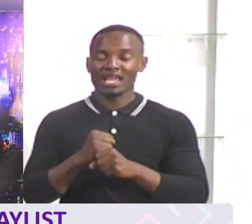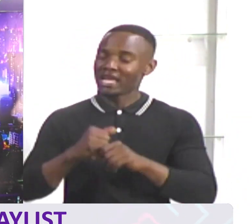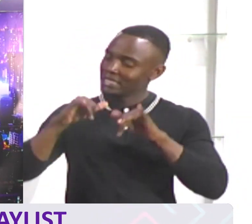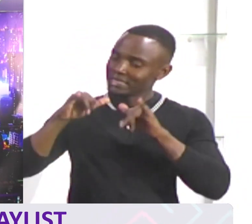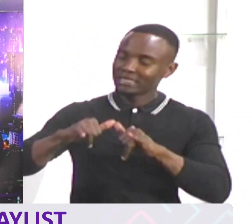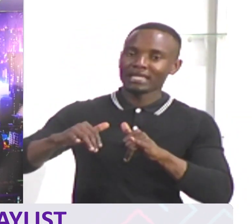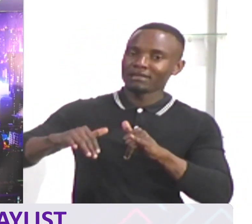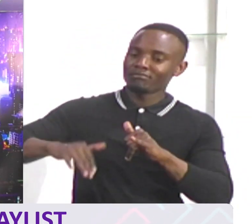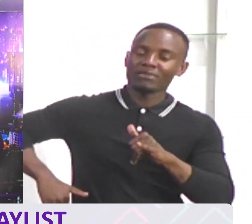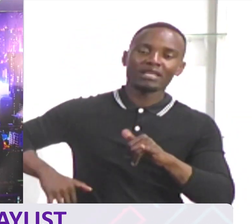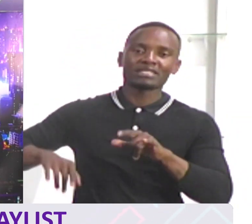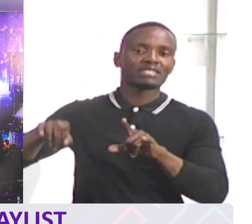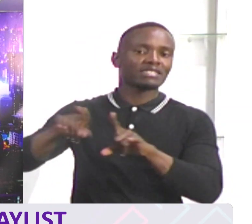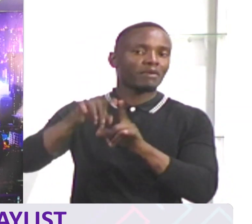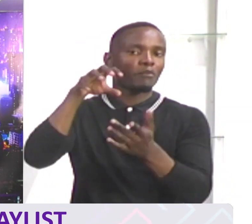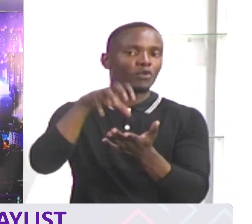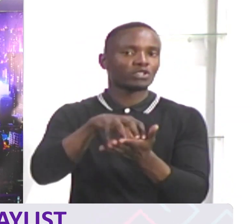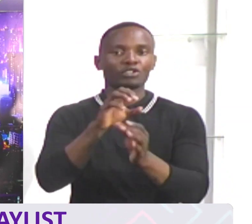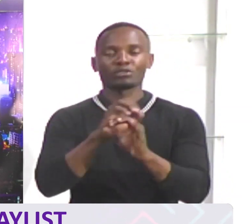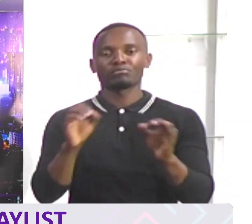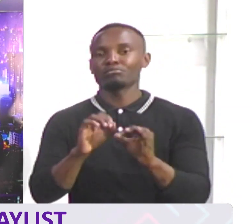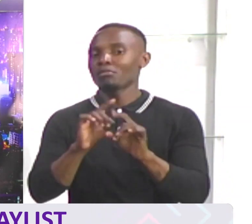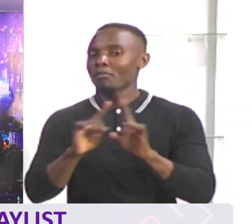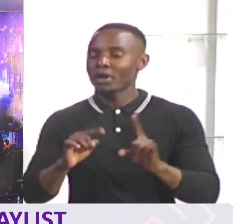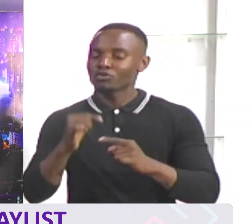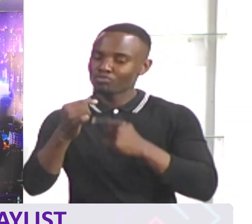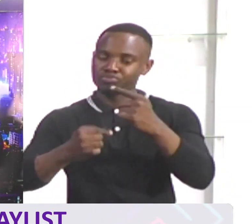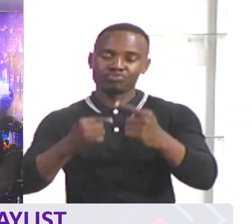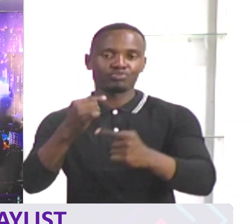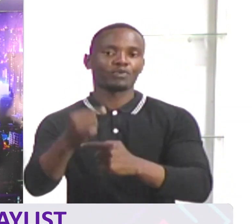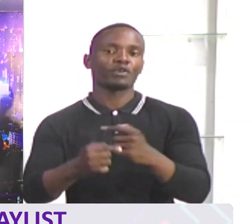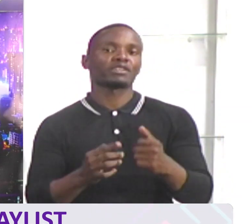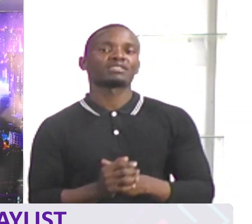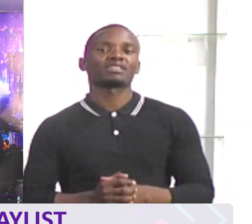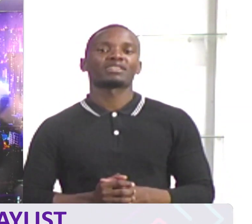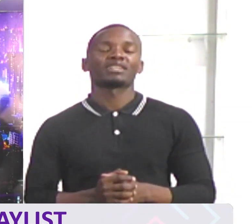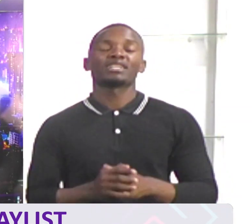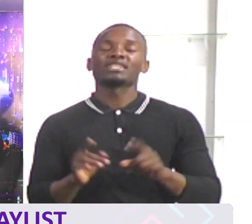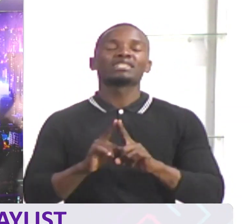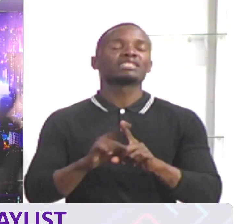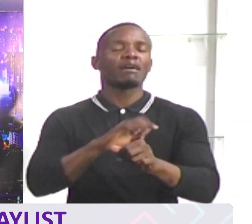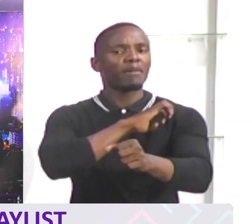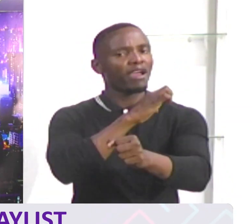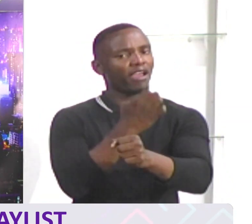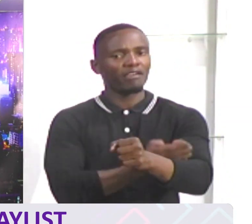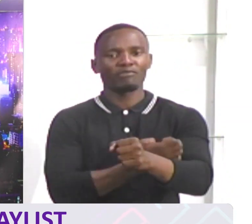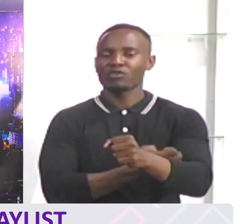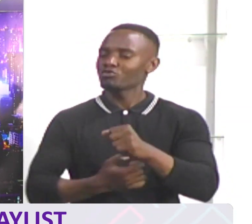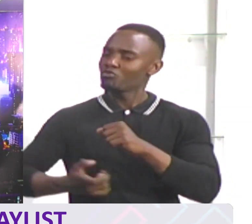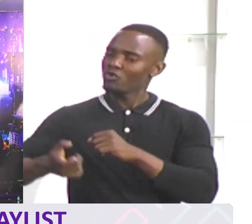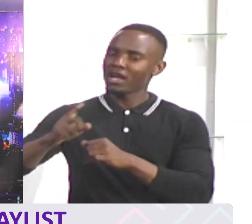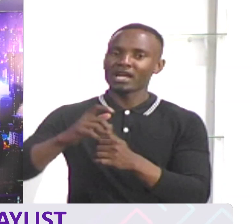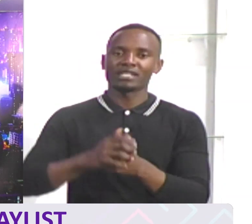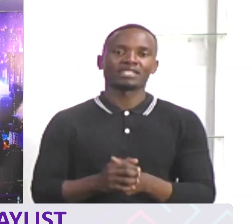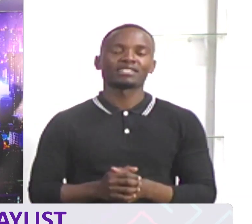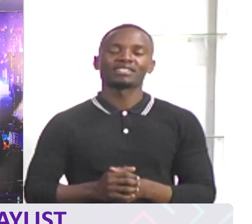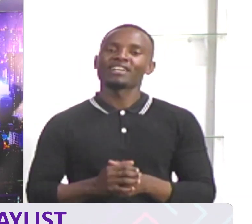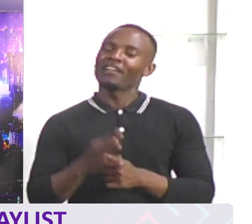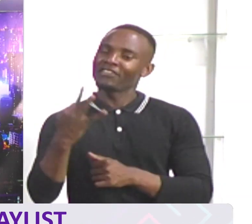In short, we are doubling up efforts. Yeah, yeah. Ama ni aje mtu wangu? Ata triple. Tuseme triple. Ya, tuseme triple. Misiache kwa